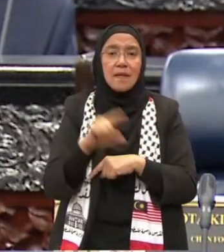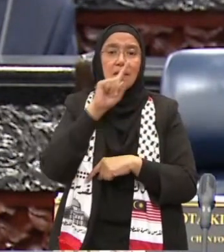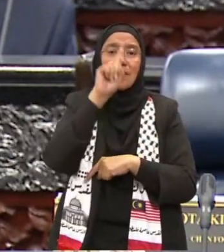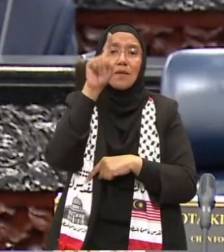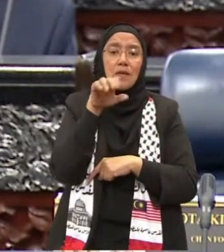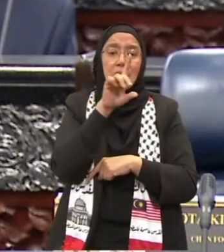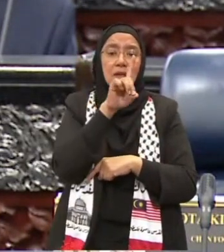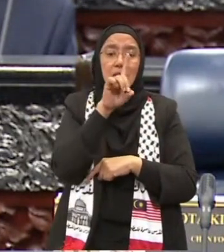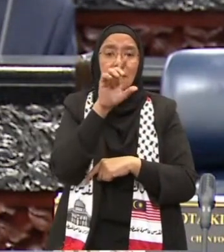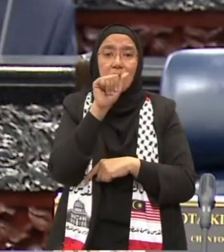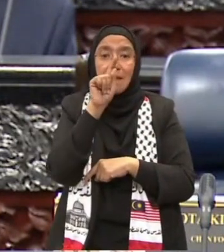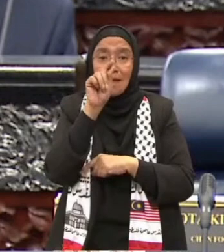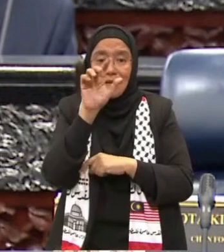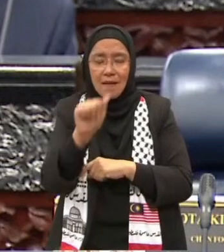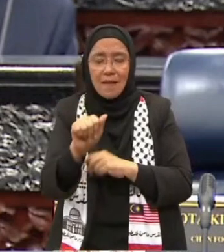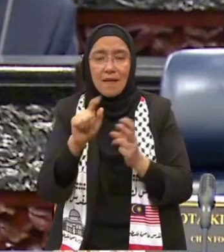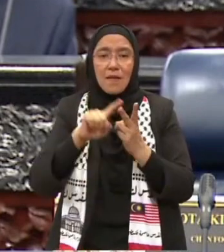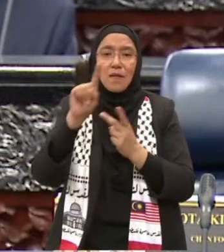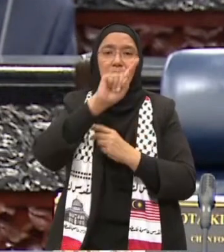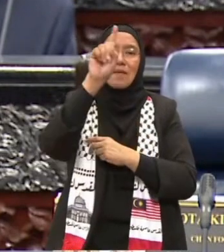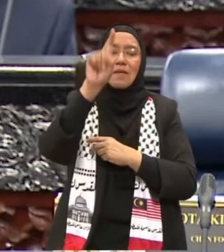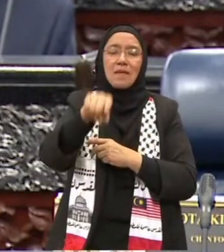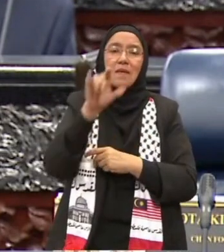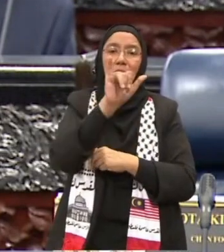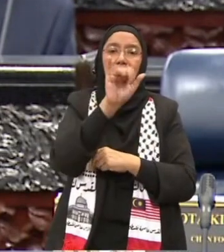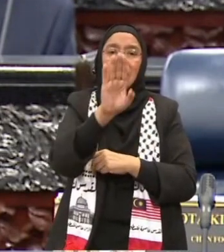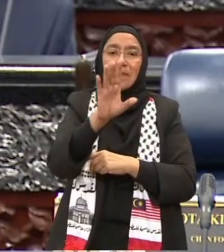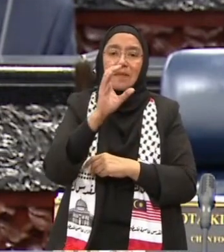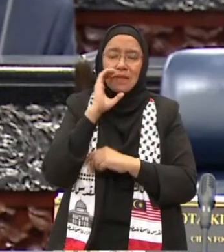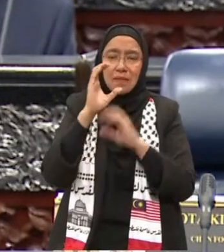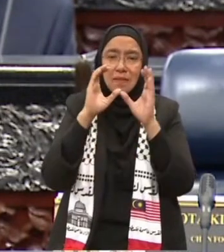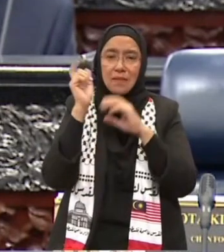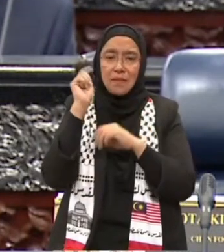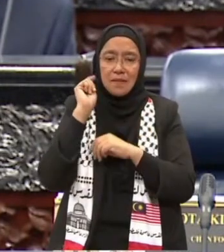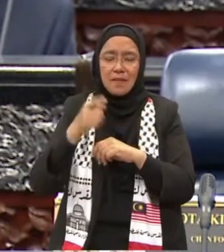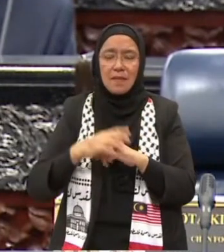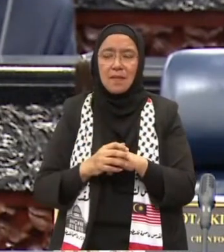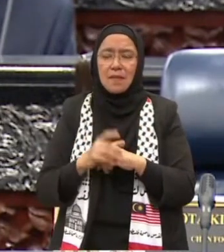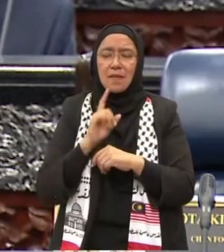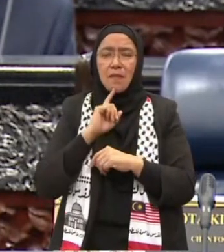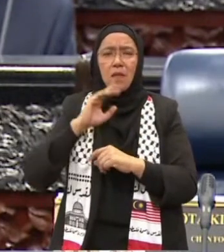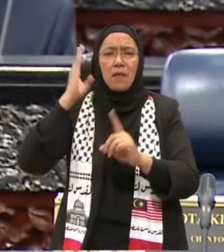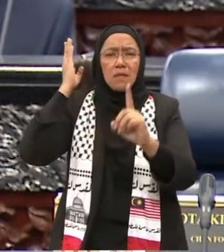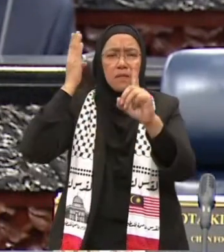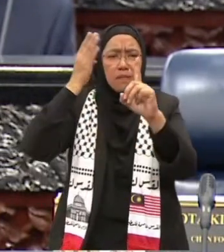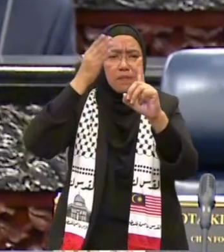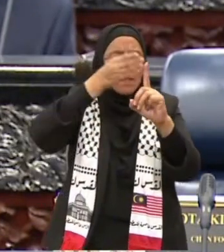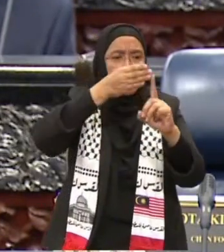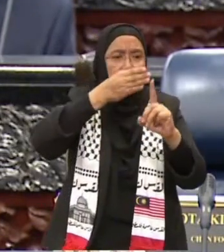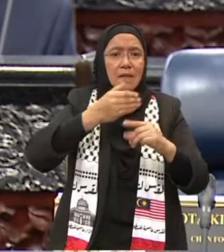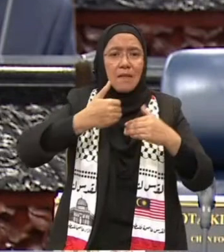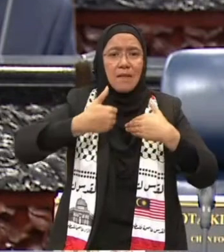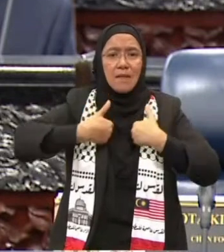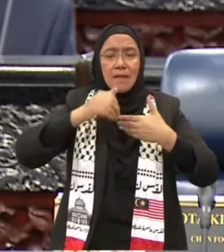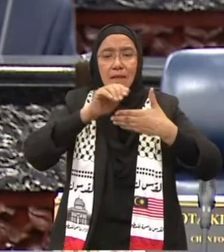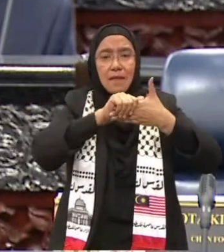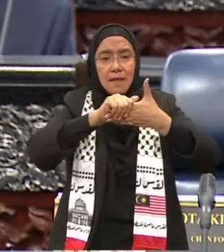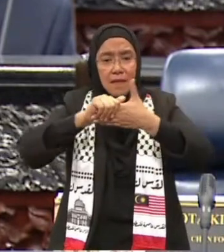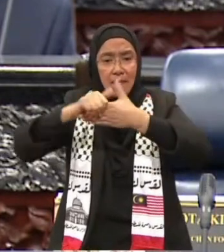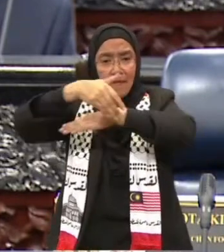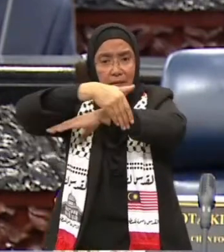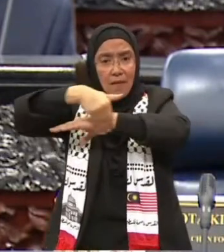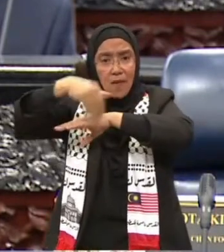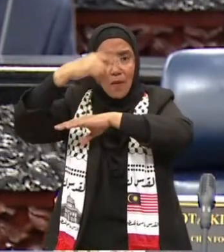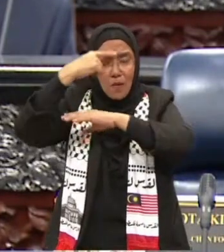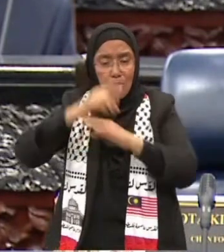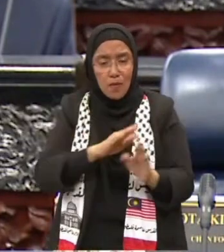sebut tadi. Maka sasarannya memang kita dah ada garis panduan untuk menyusun kaedah tersebut. Bagi